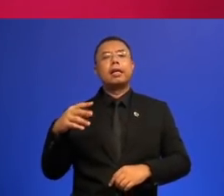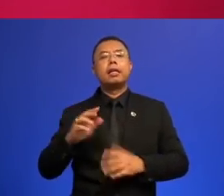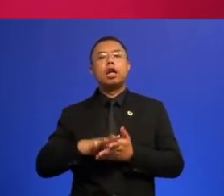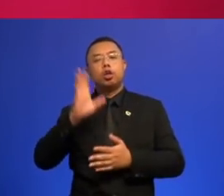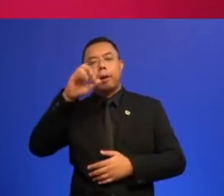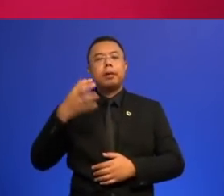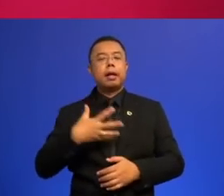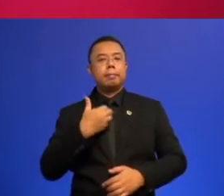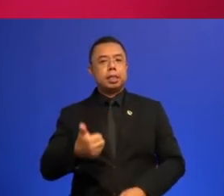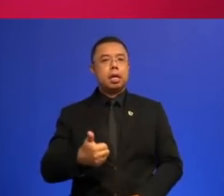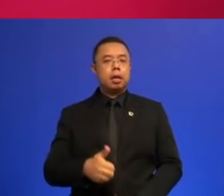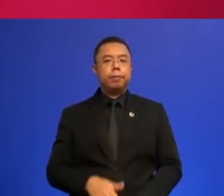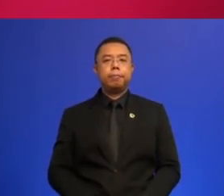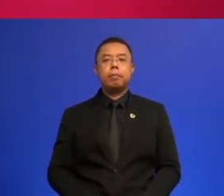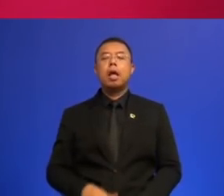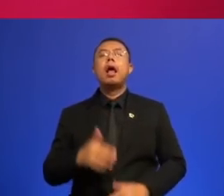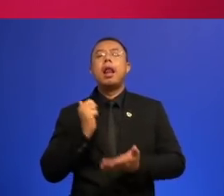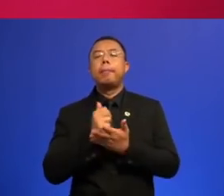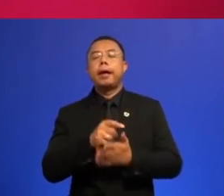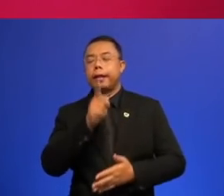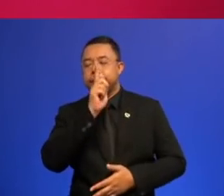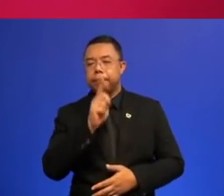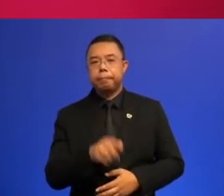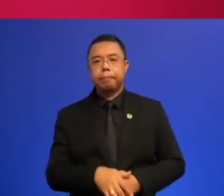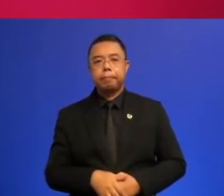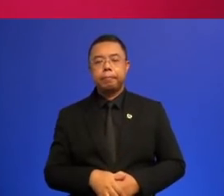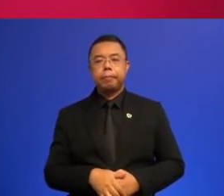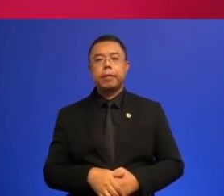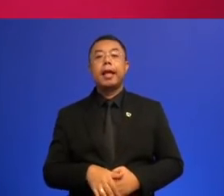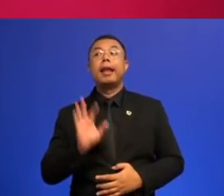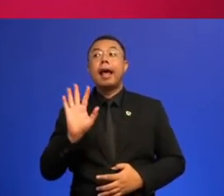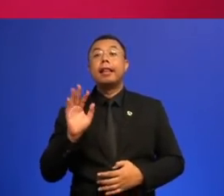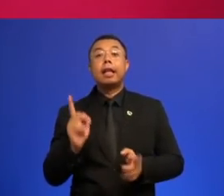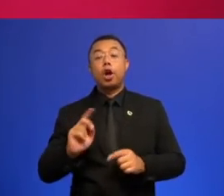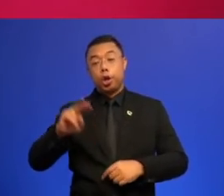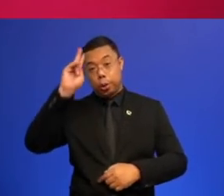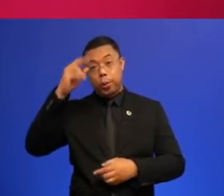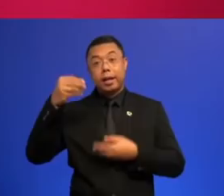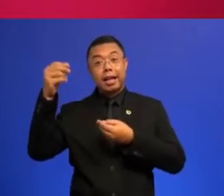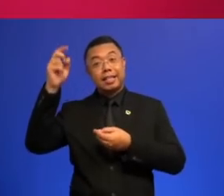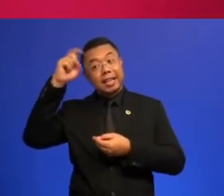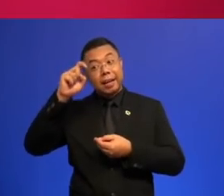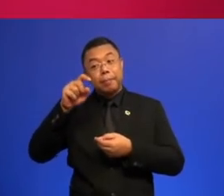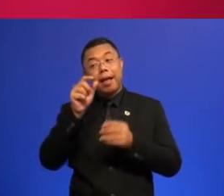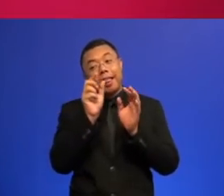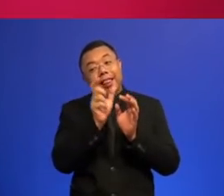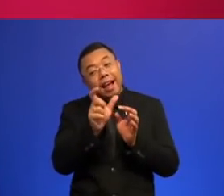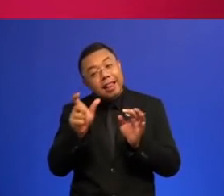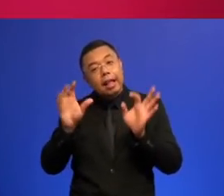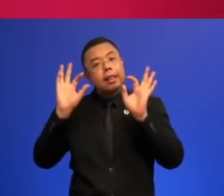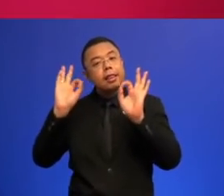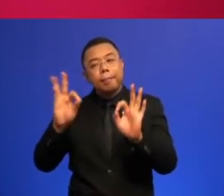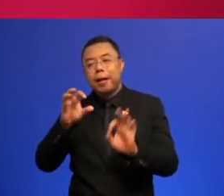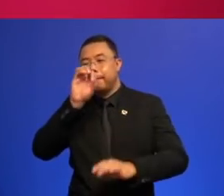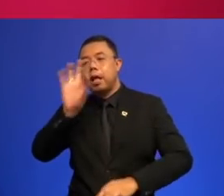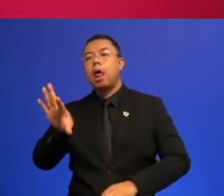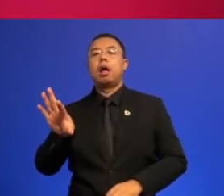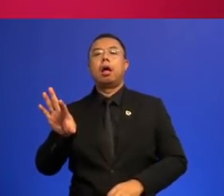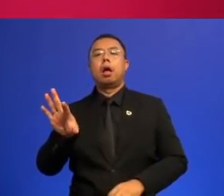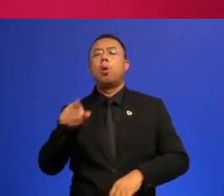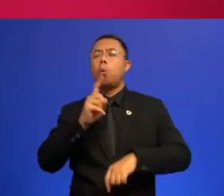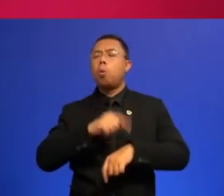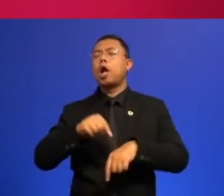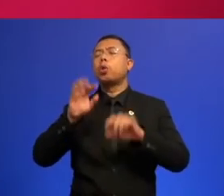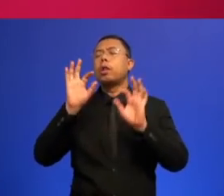suaminya bisa. Lebih baik diam. Nanti kalau Tuhan beri hikmat, ucapan kata-kata yang tepat pada waktu yang